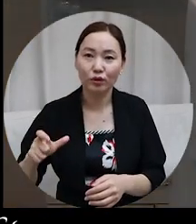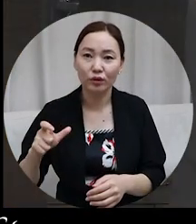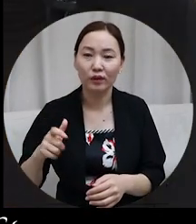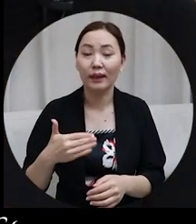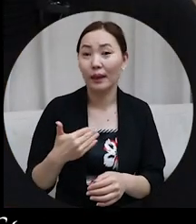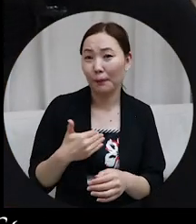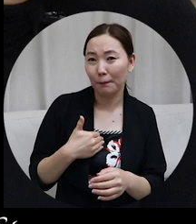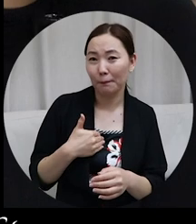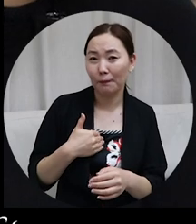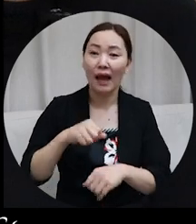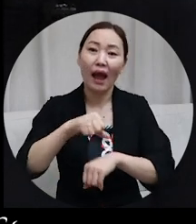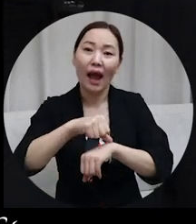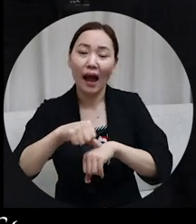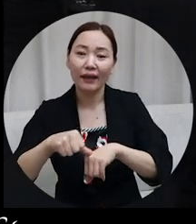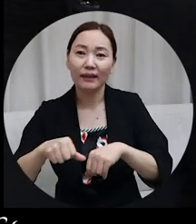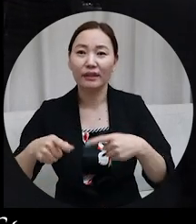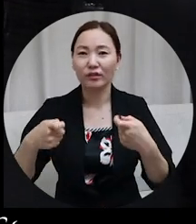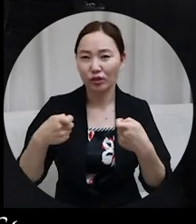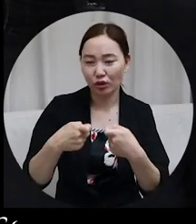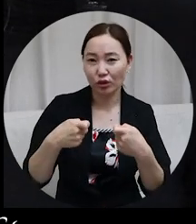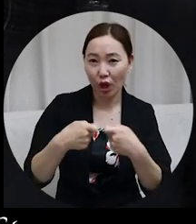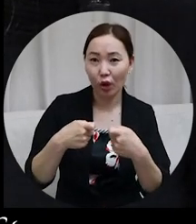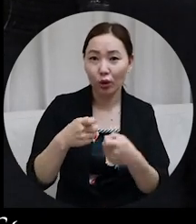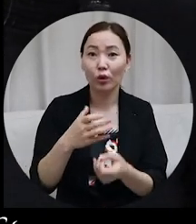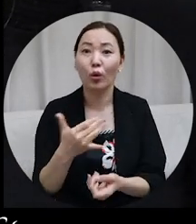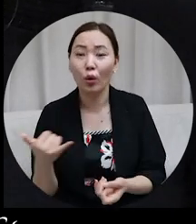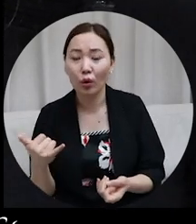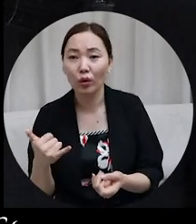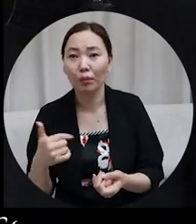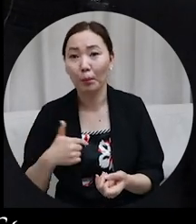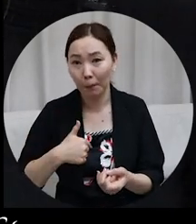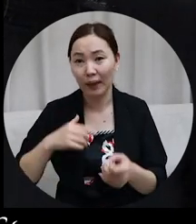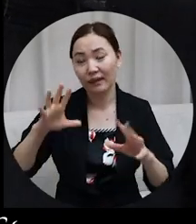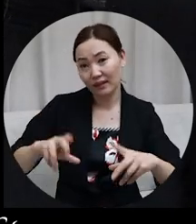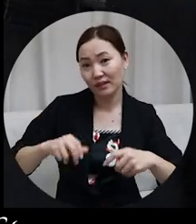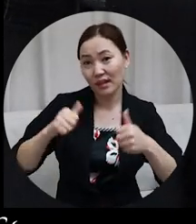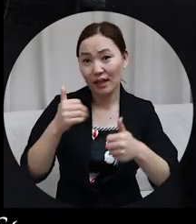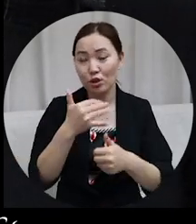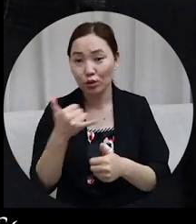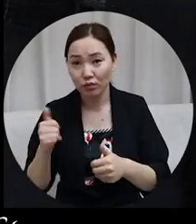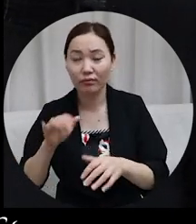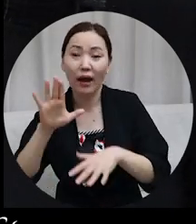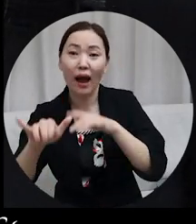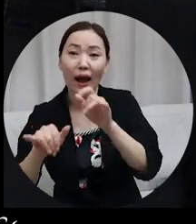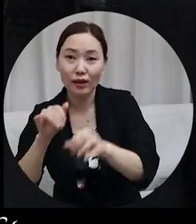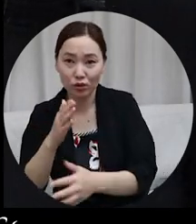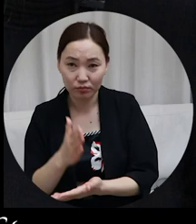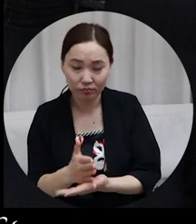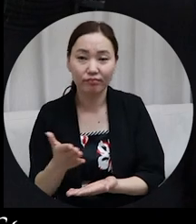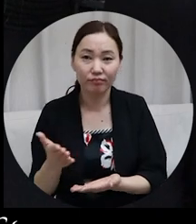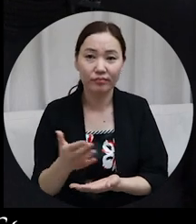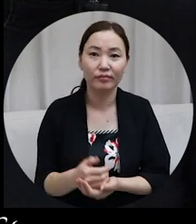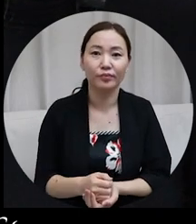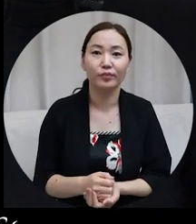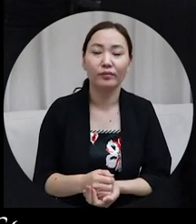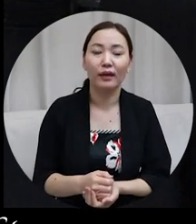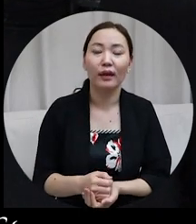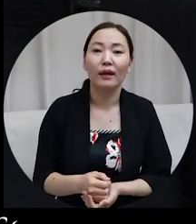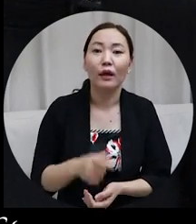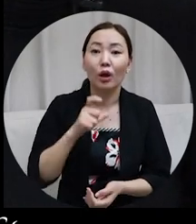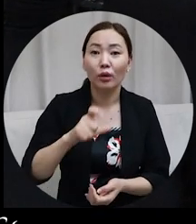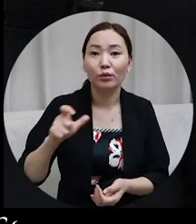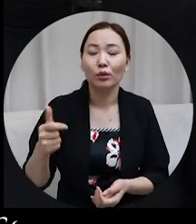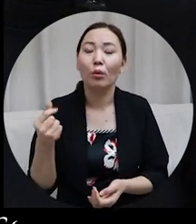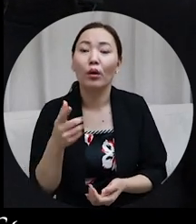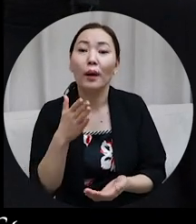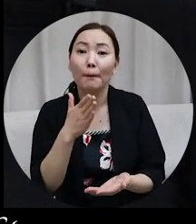болтой гэж оддтой гэж байгаа. Тэгэнгүүт тийм асуу. Тэрнээс өөр хүмүүс бол яг хаа миний эсрэг би итмэгтэй энэ бүр ч одоо найдвартай хэр удаас